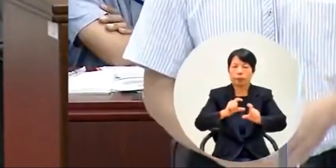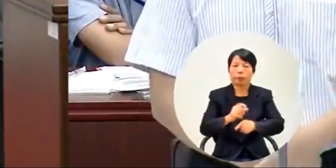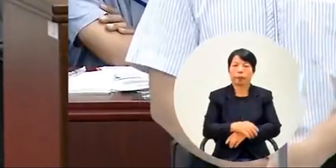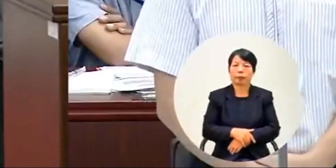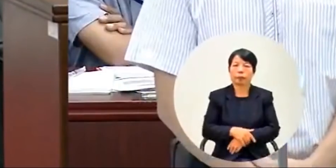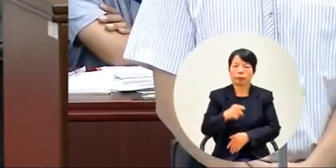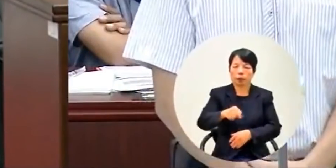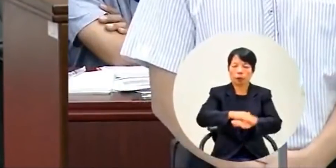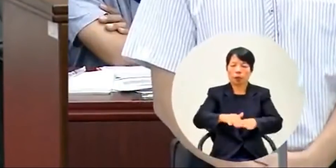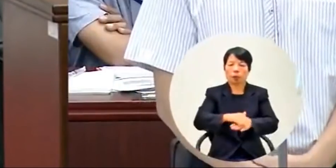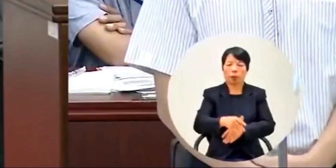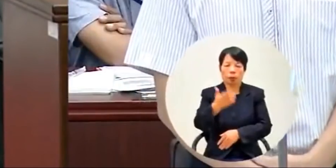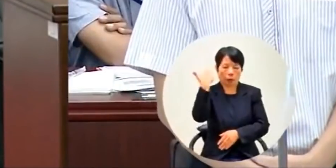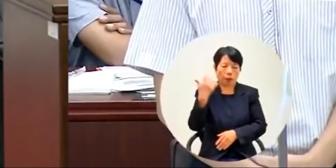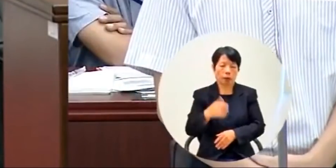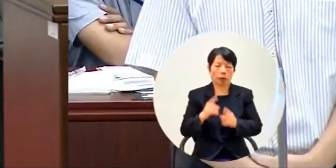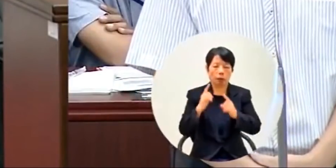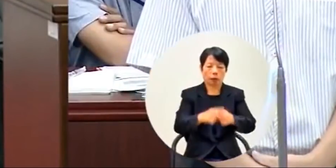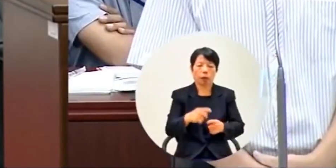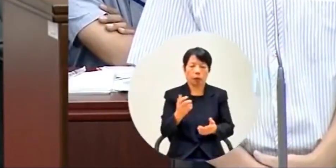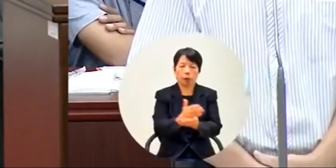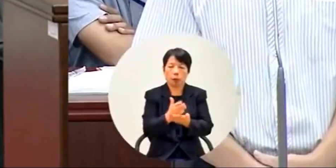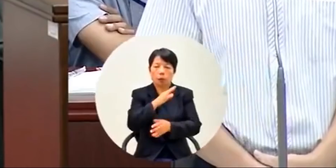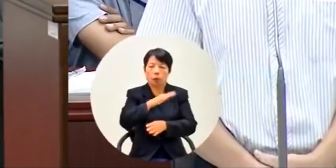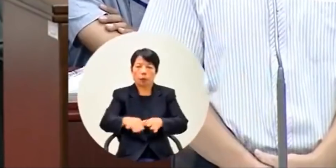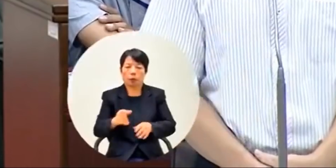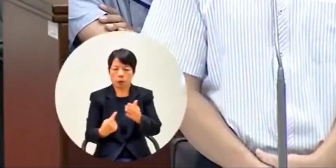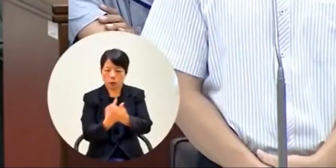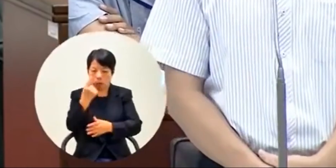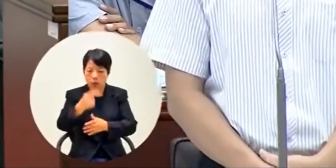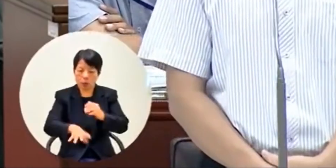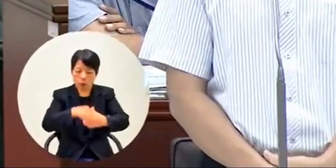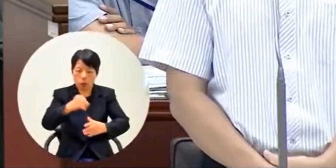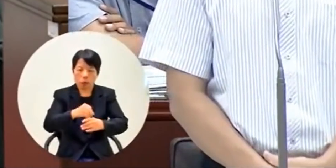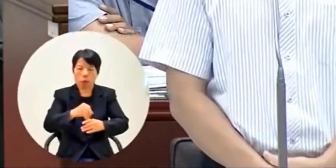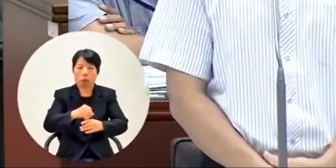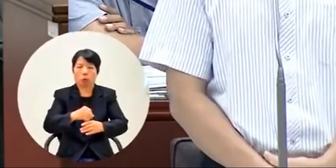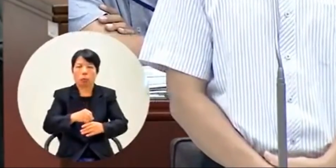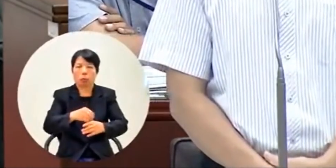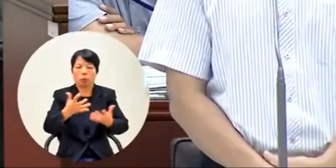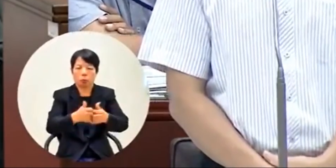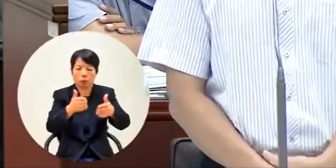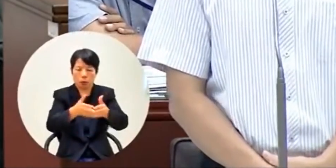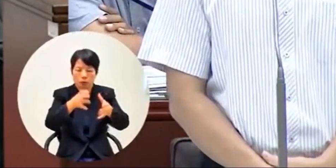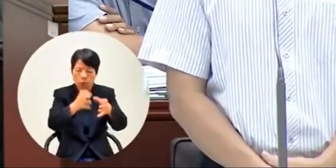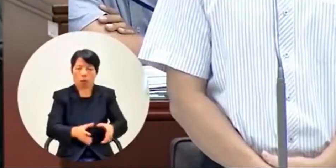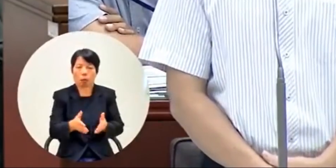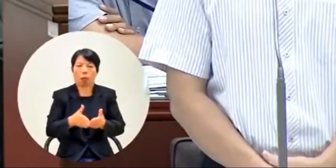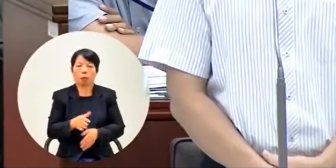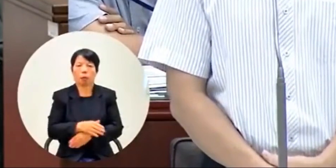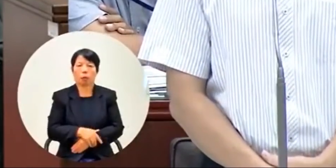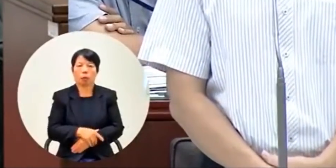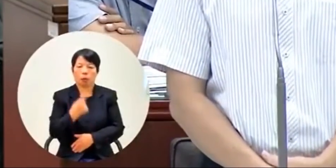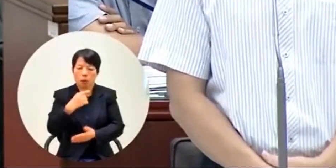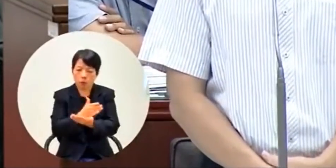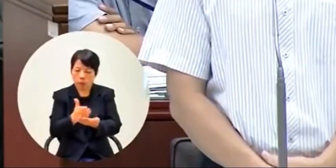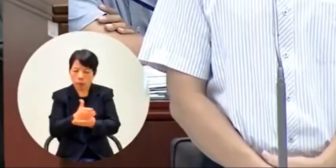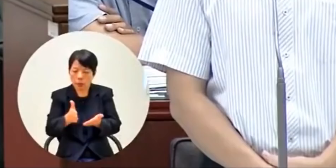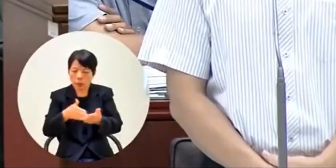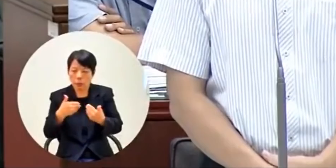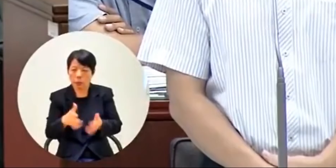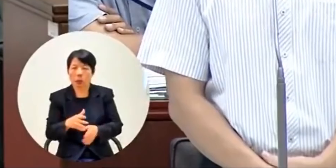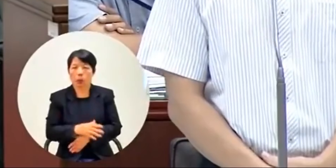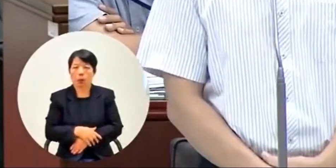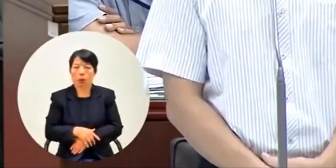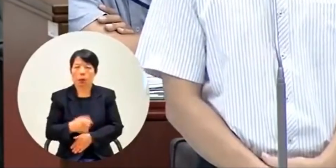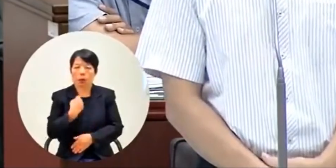个会照当初会刊，如果只一个单纯的抽水平台，这个应该是需要去设置。 可以，需要，对，要评估，对不对？给我报